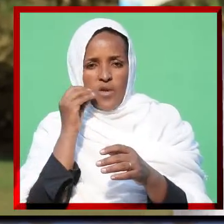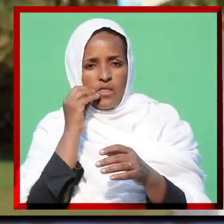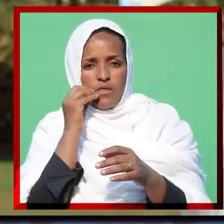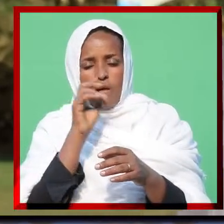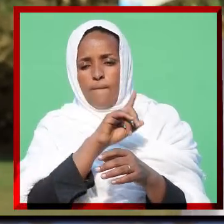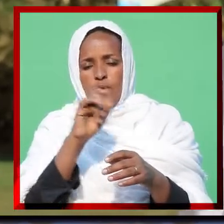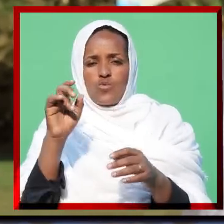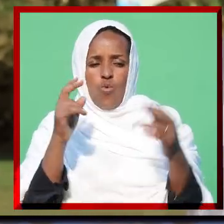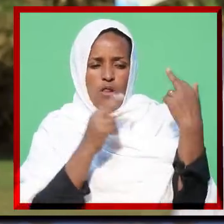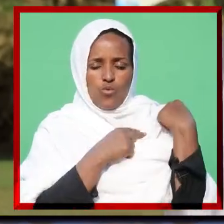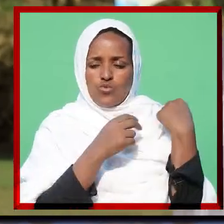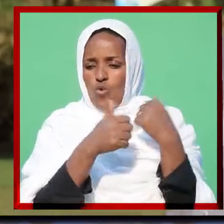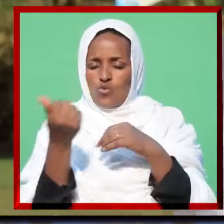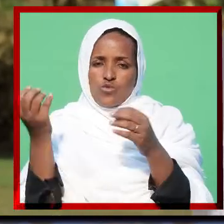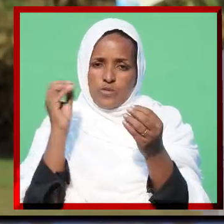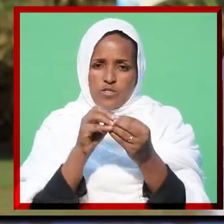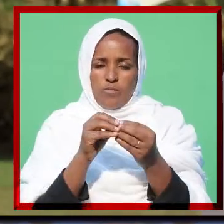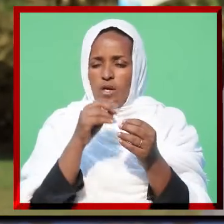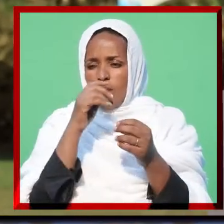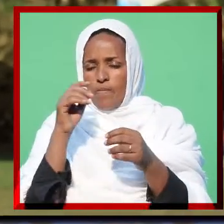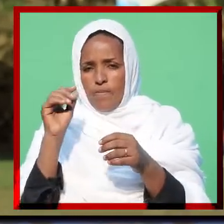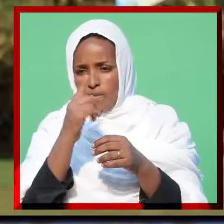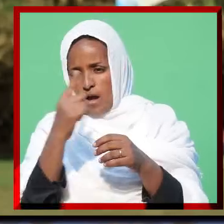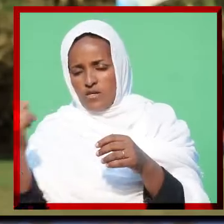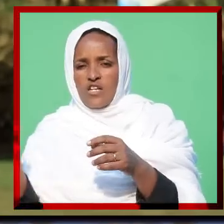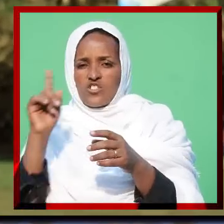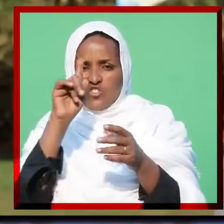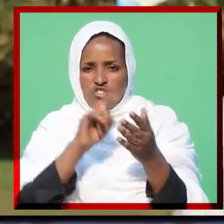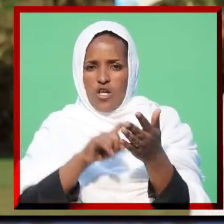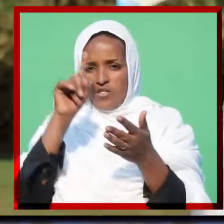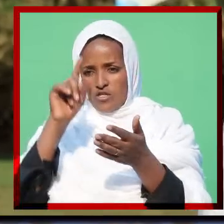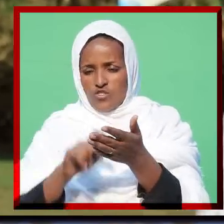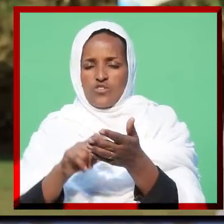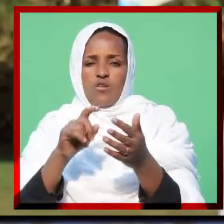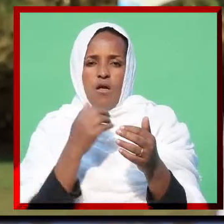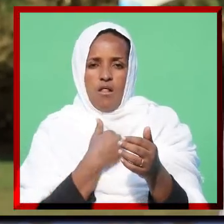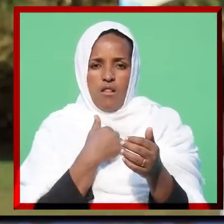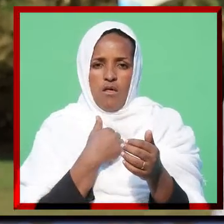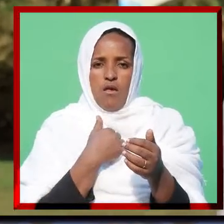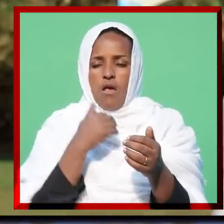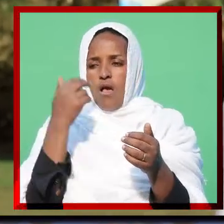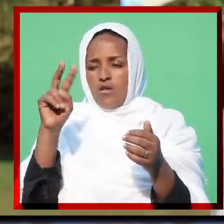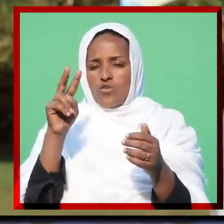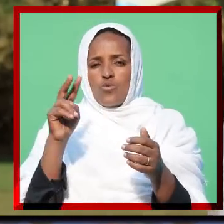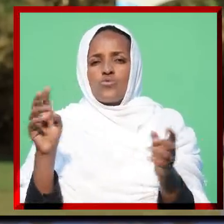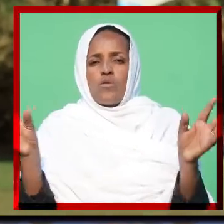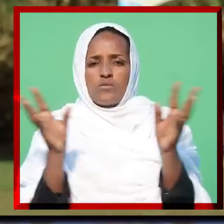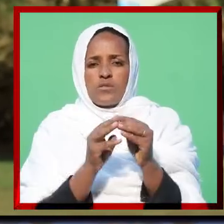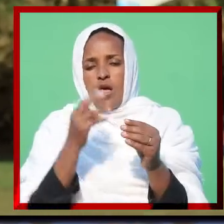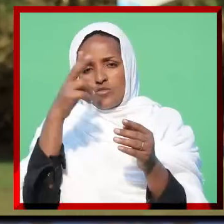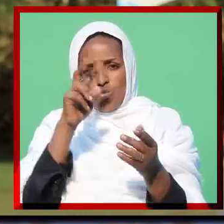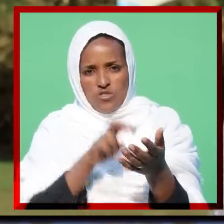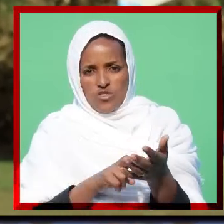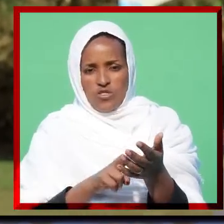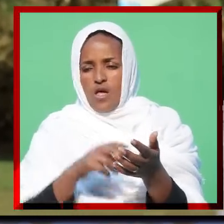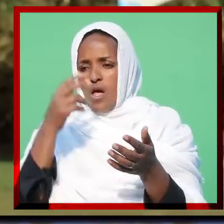የመቶ አለቆች እና ሌሎችንም ሲጨምር ደግሞ በየነገድ 1000 አለቆች አሉ የ12ቱ ነገድ ስንት ይሆናል